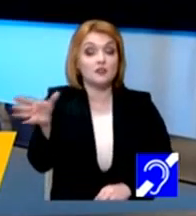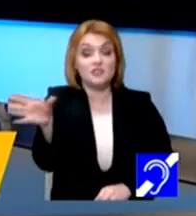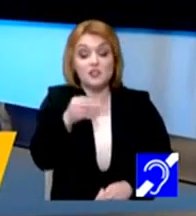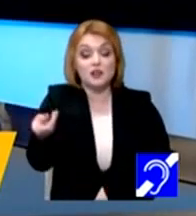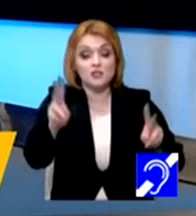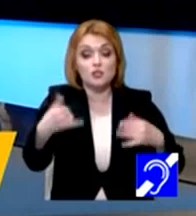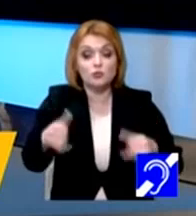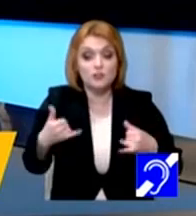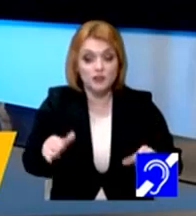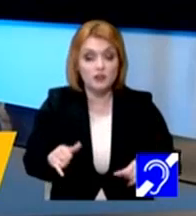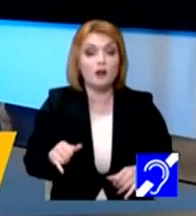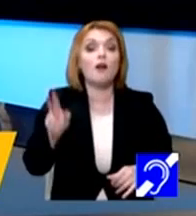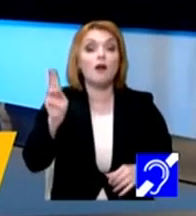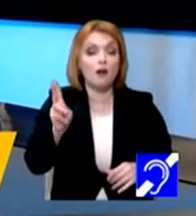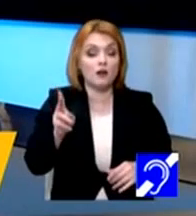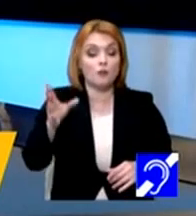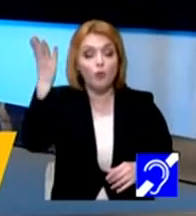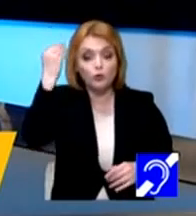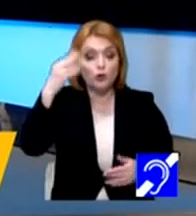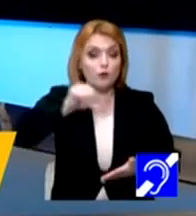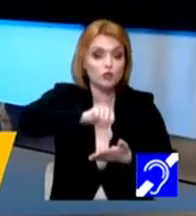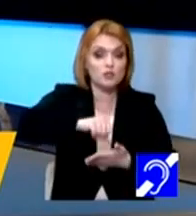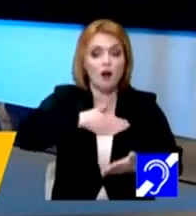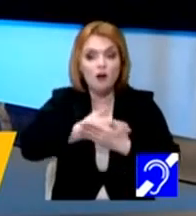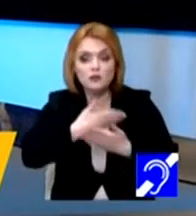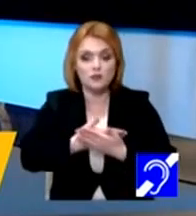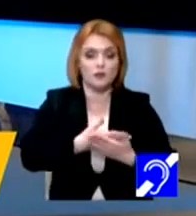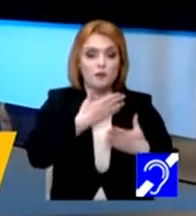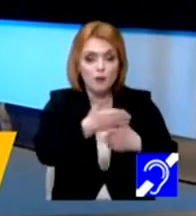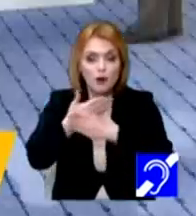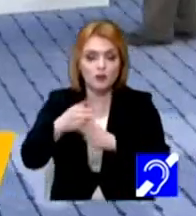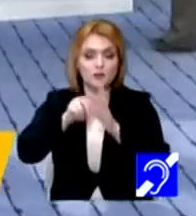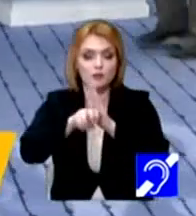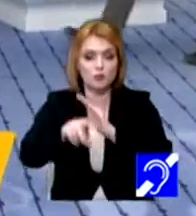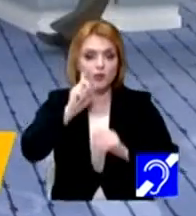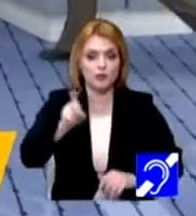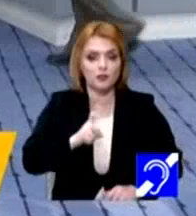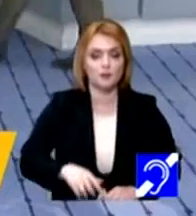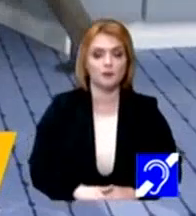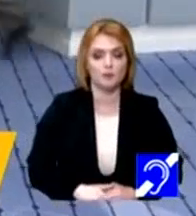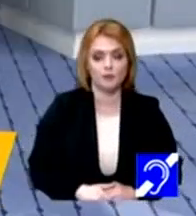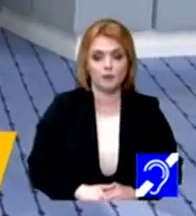de ajutorul oferit până acum de Republica Moldova refugiaților ucraineni.